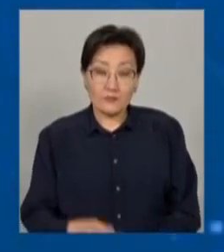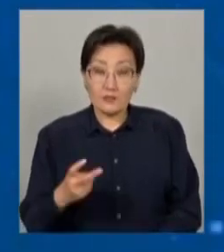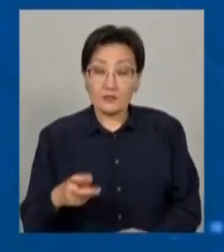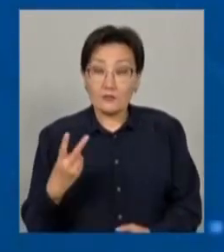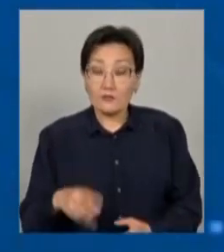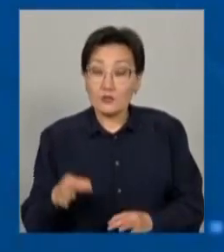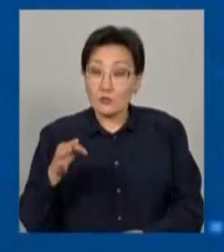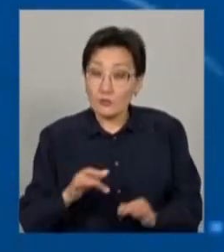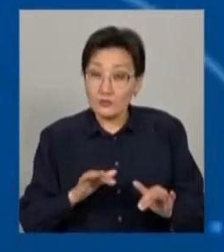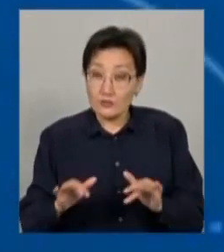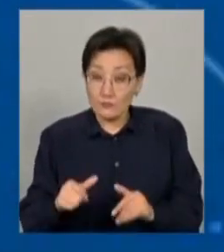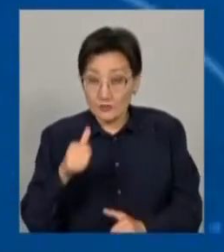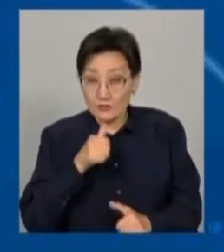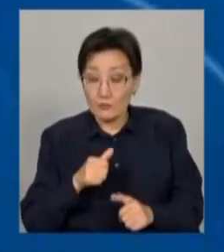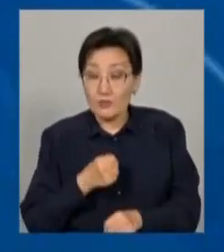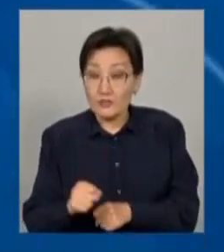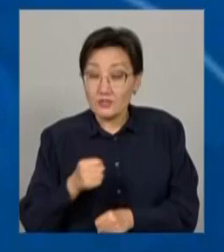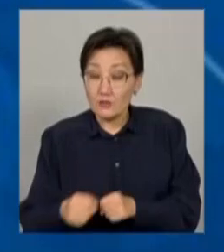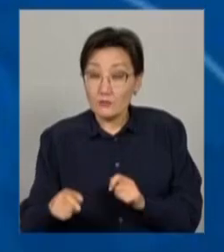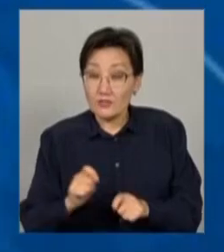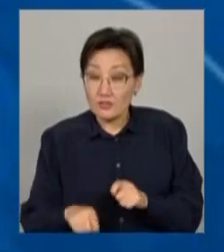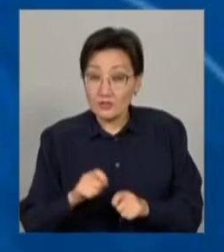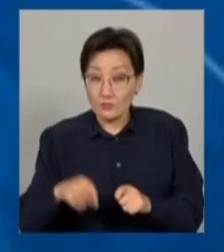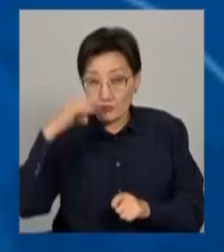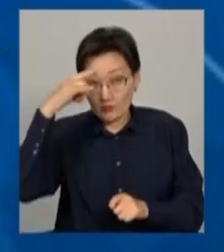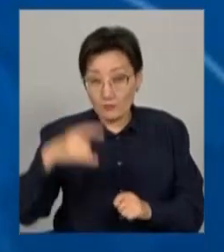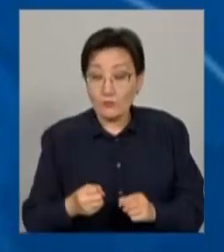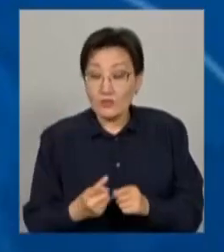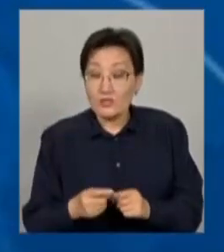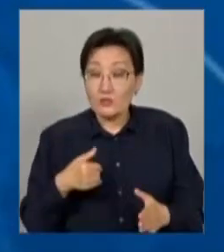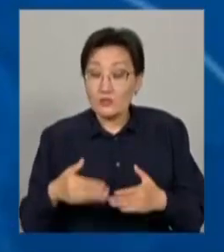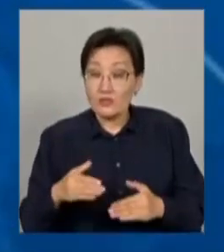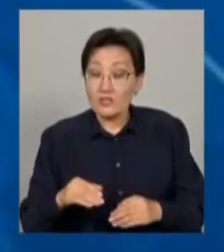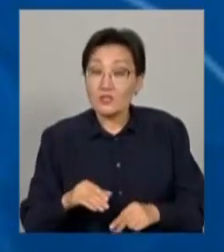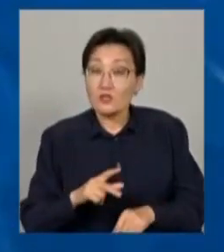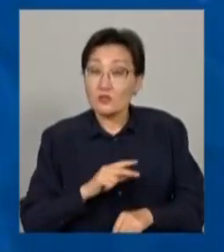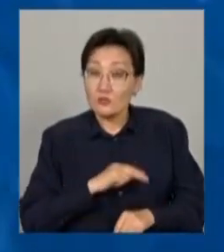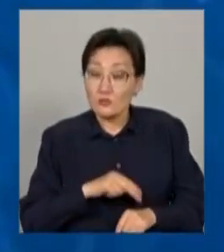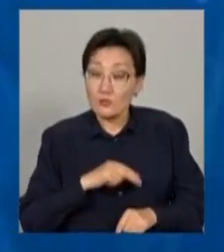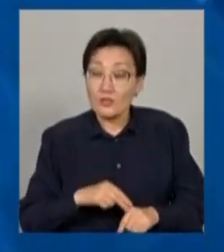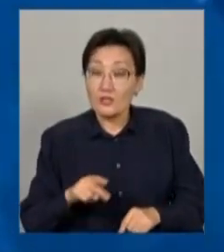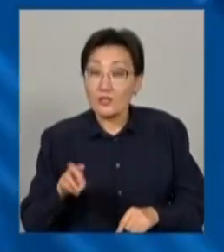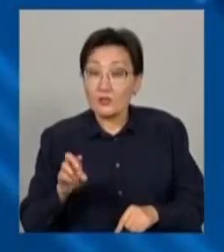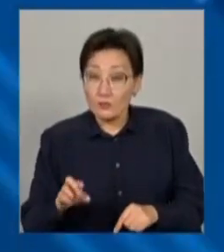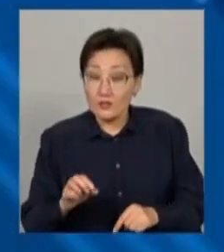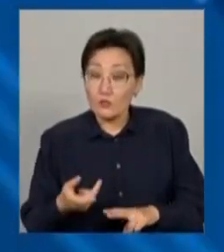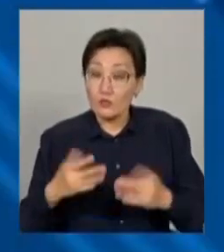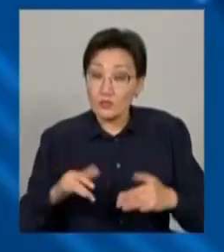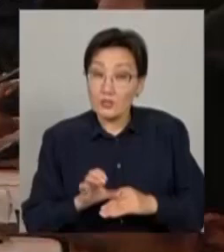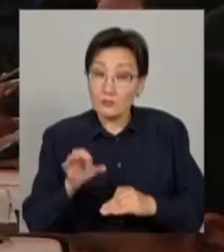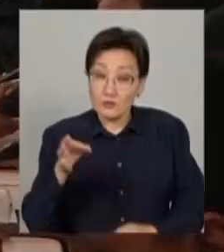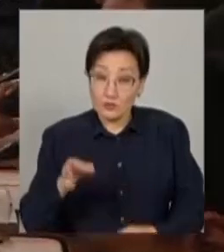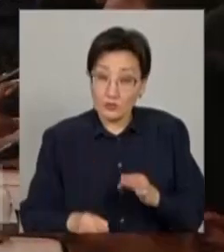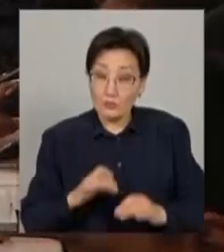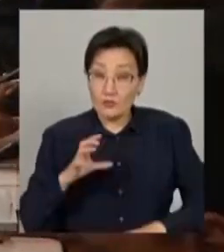220 уголовных дел о пытках расследуются в Казахстане. 11 из них в отношении сотрудников КНБ уже направлены в суд. Об этом стало известно